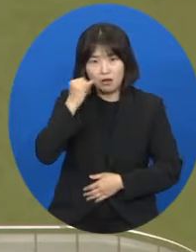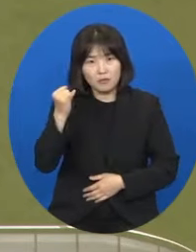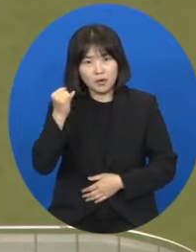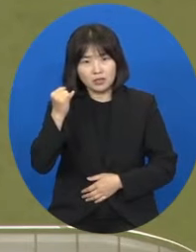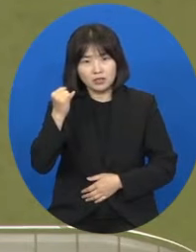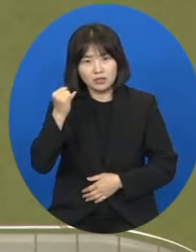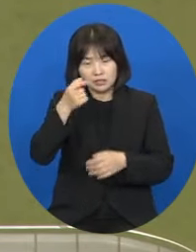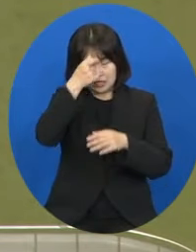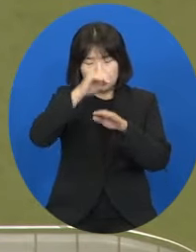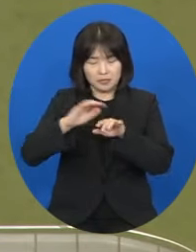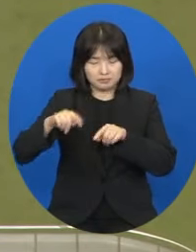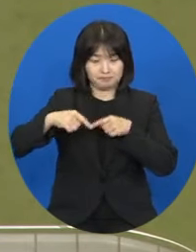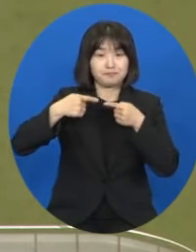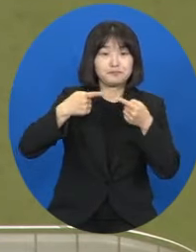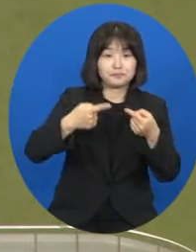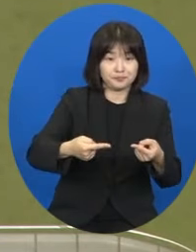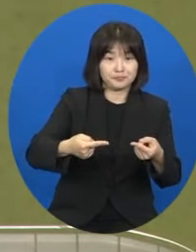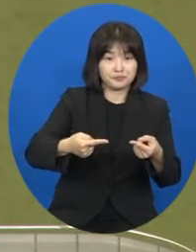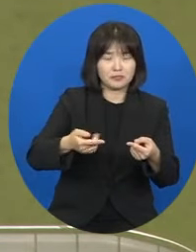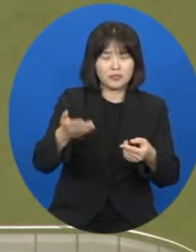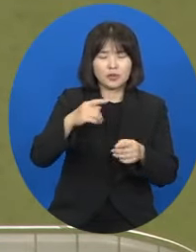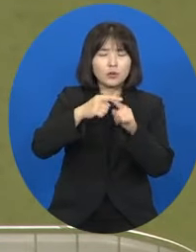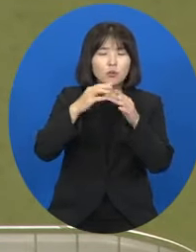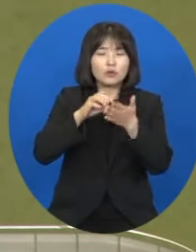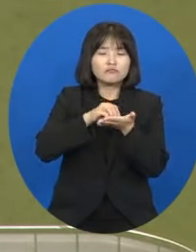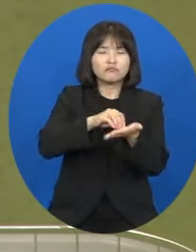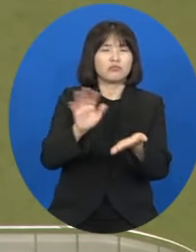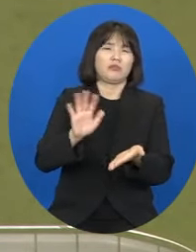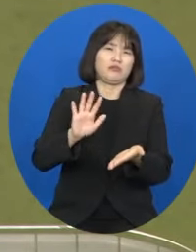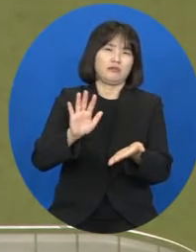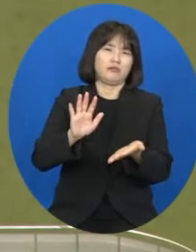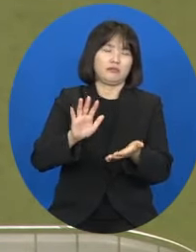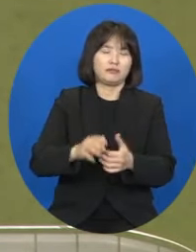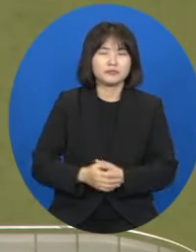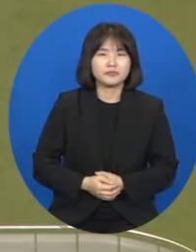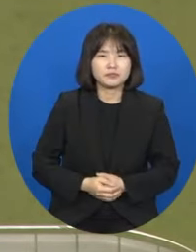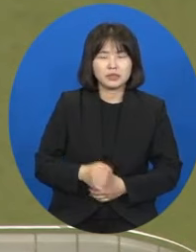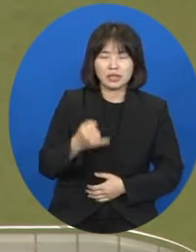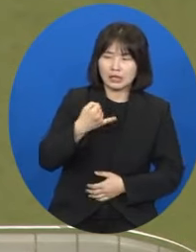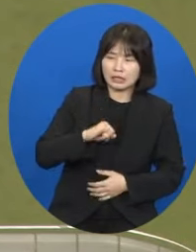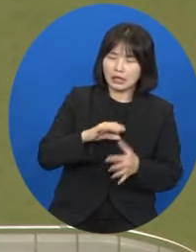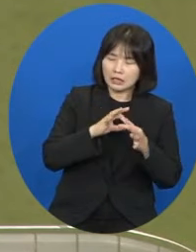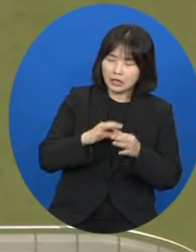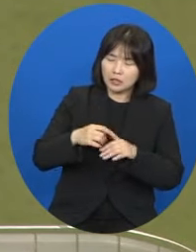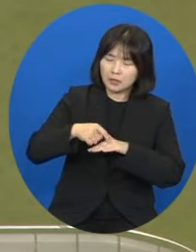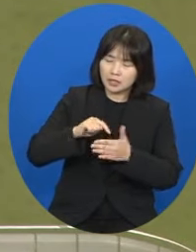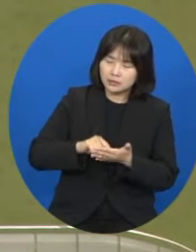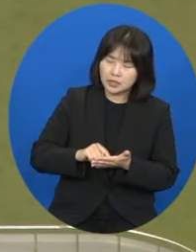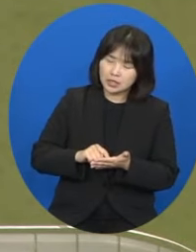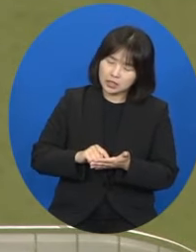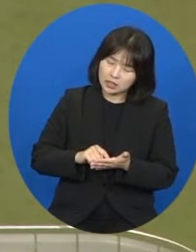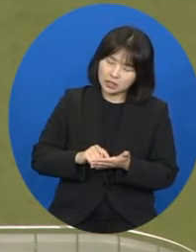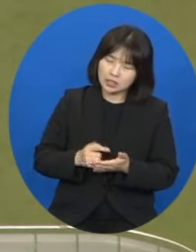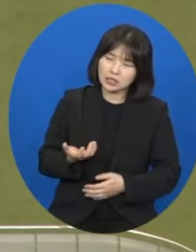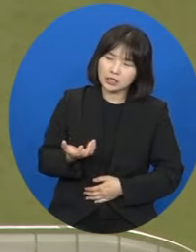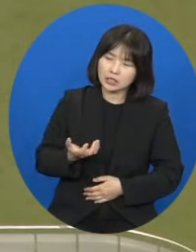예배를 오셨어요. 근데 등록은 안 하시는 거예요. 근데 이제 딸이 계속 마음이 애가